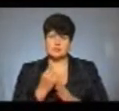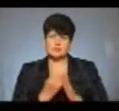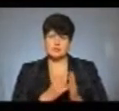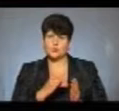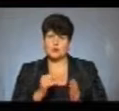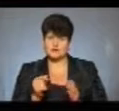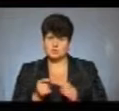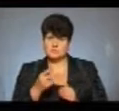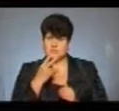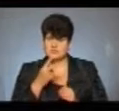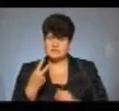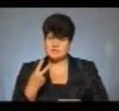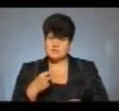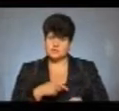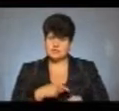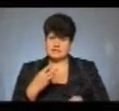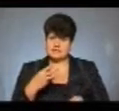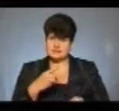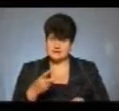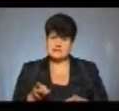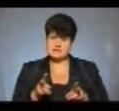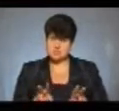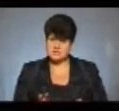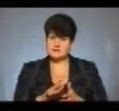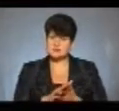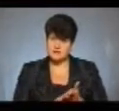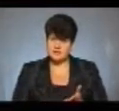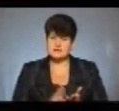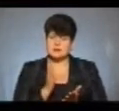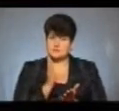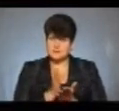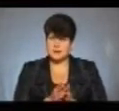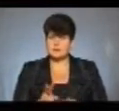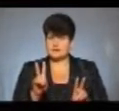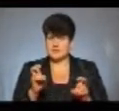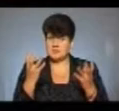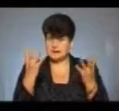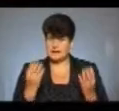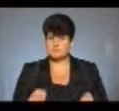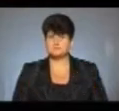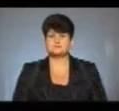телеканалі UA Тернопіль. Дивіться о 20:30 і залишайтеся із нами далі в прямому ефірі «Тема дня».